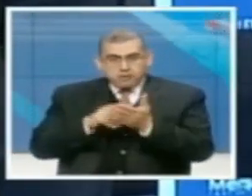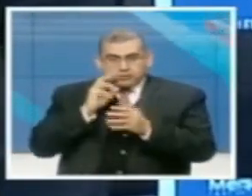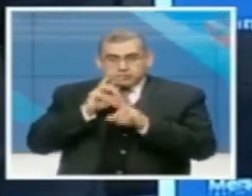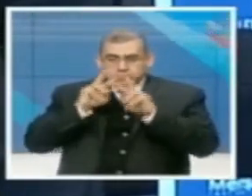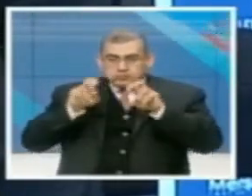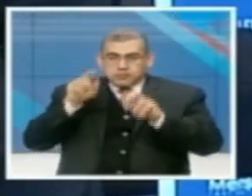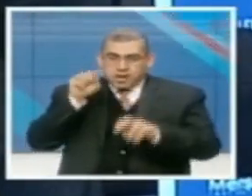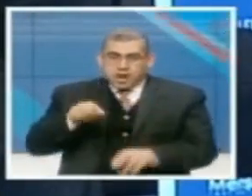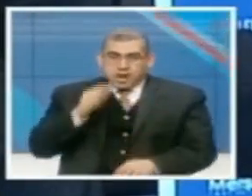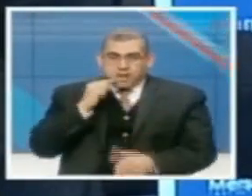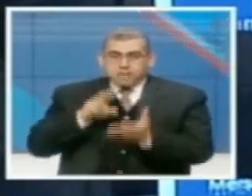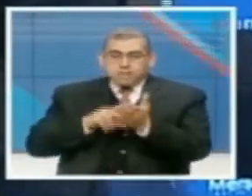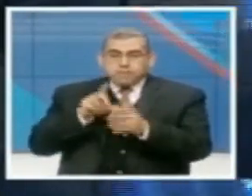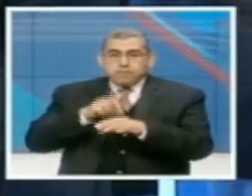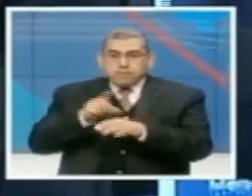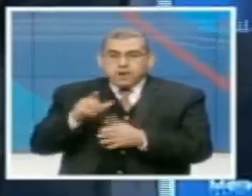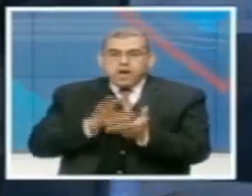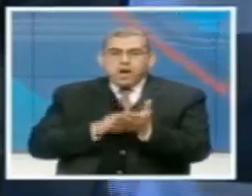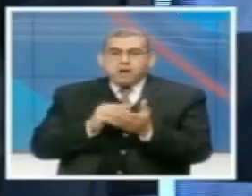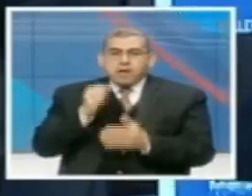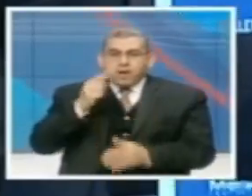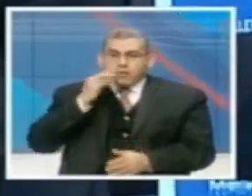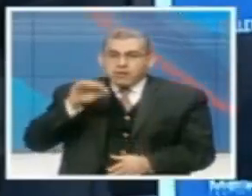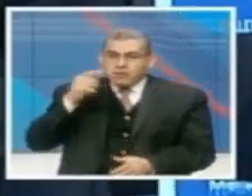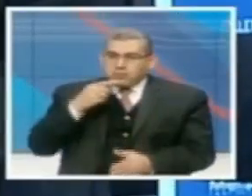عليها. إلقاء الضوء بهدف